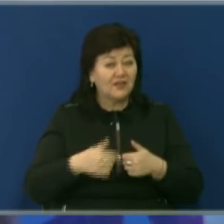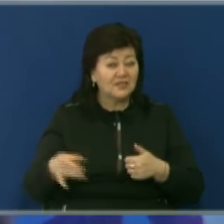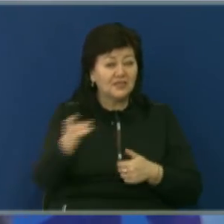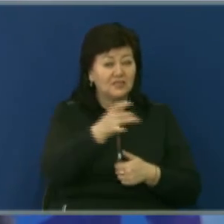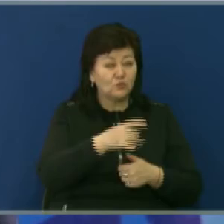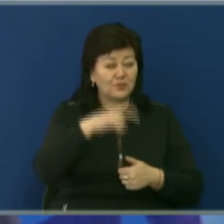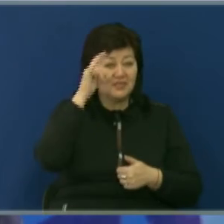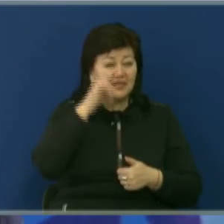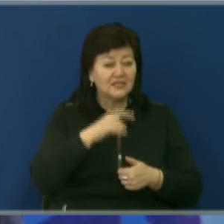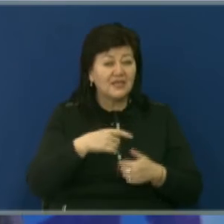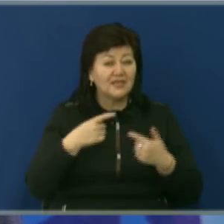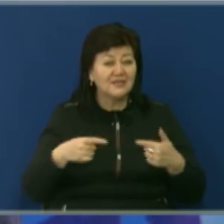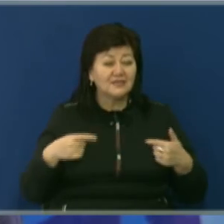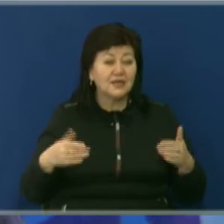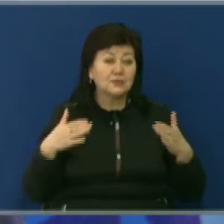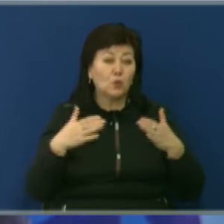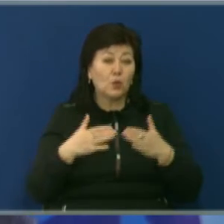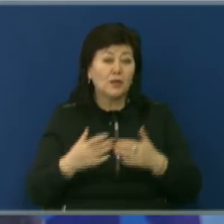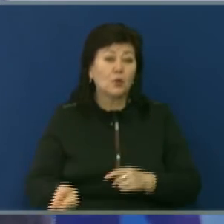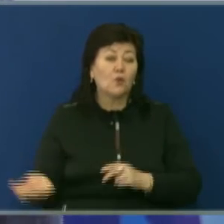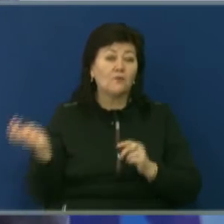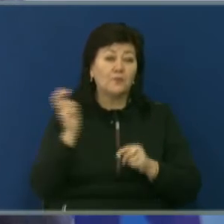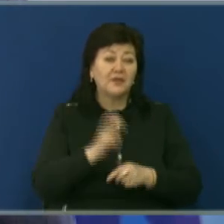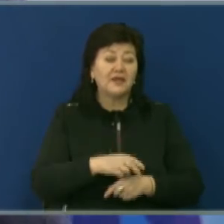Қазақстанның еліміздің түкпір-түкпірінен келген 200 спортшы